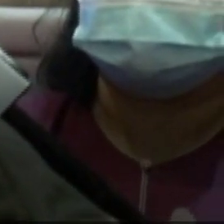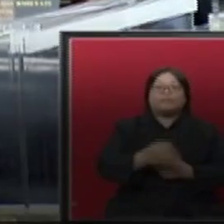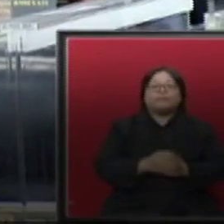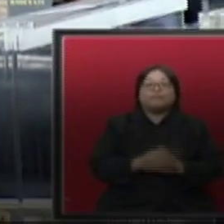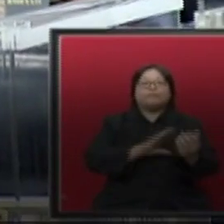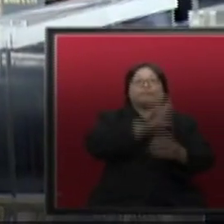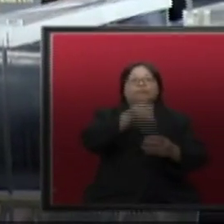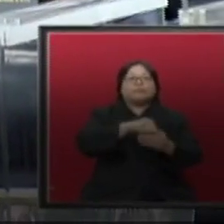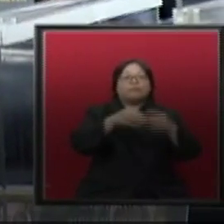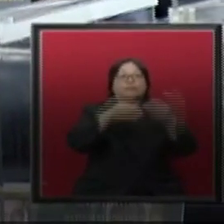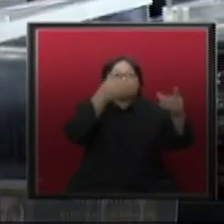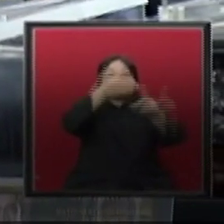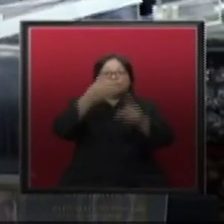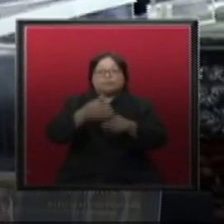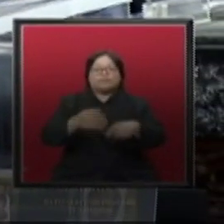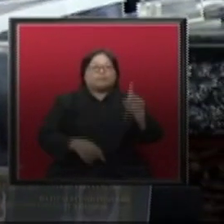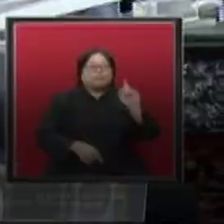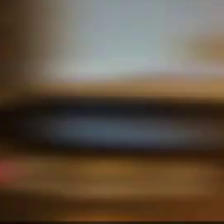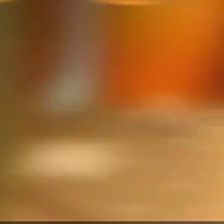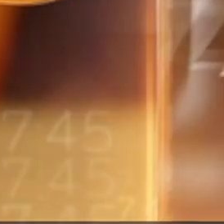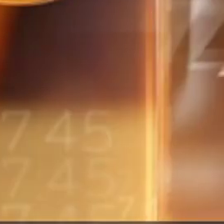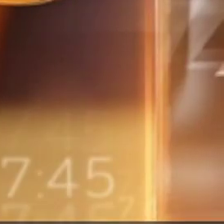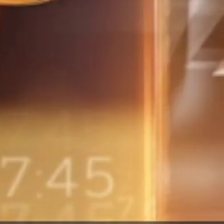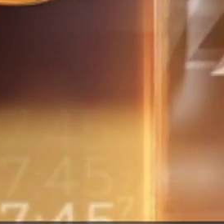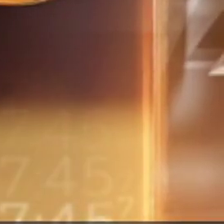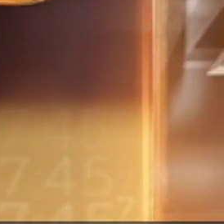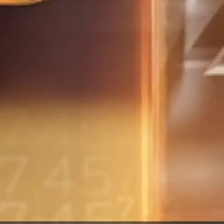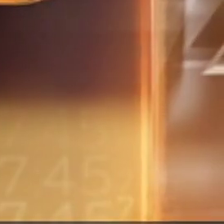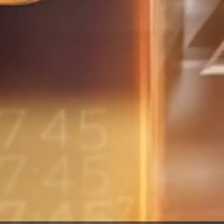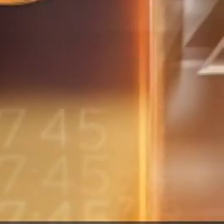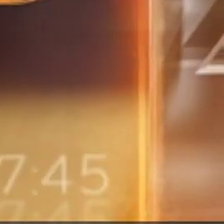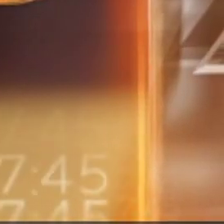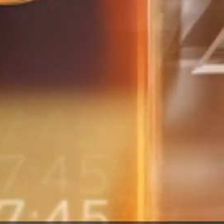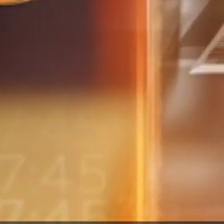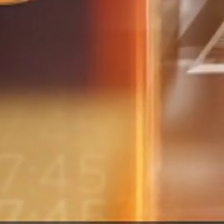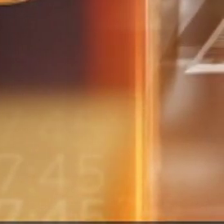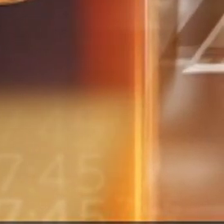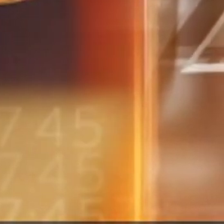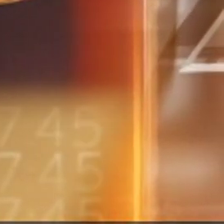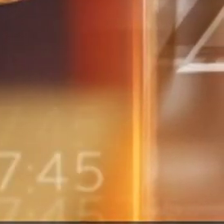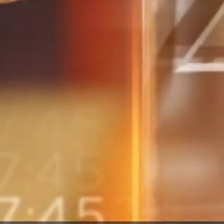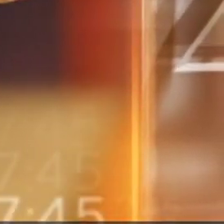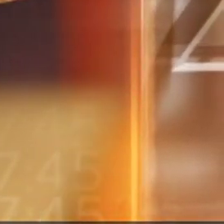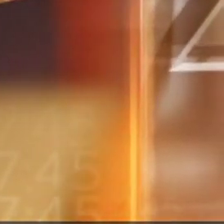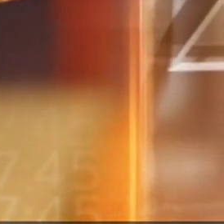semalam. Perinciannya di astroawani.com dan Awani 745 malam ini.